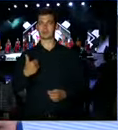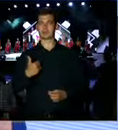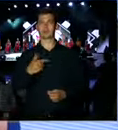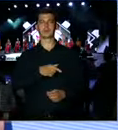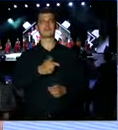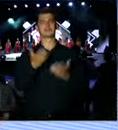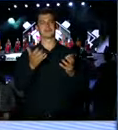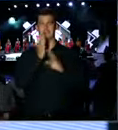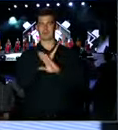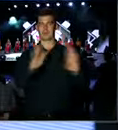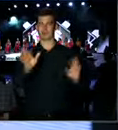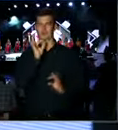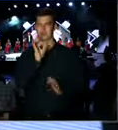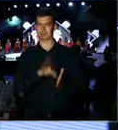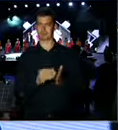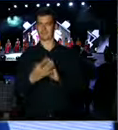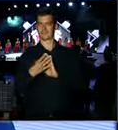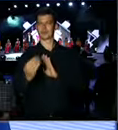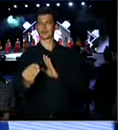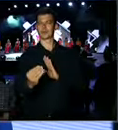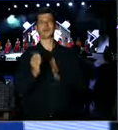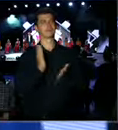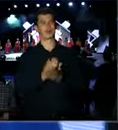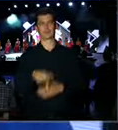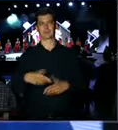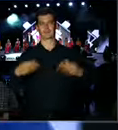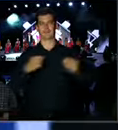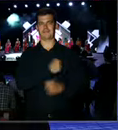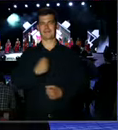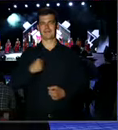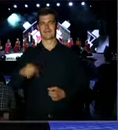dawać dobry przykład, a wszystko zaczyna się w Warszawie.